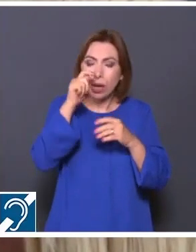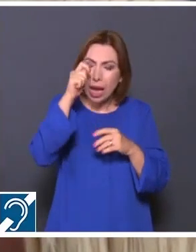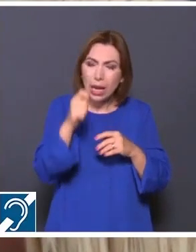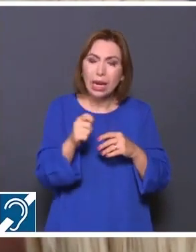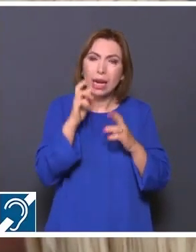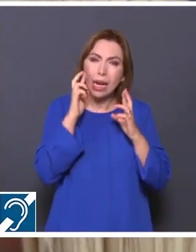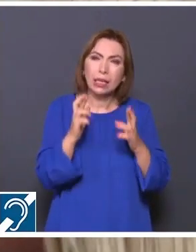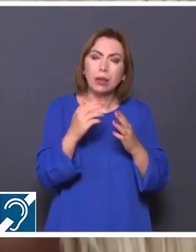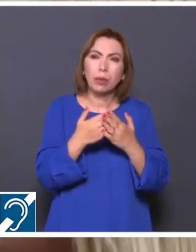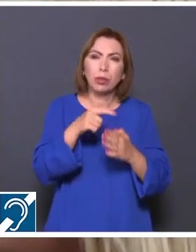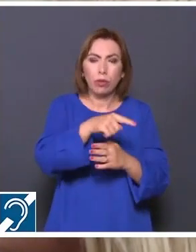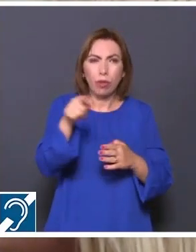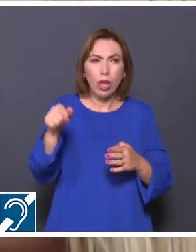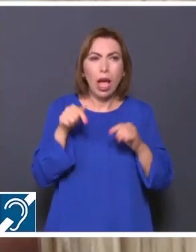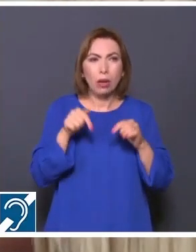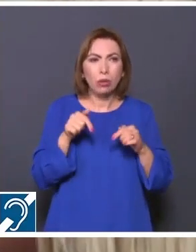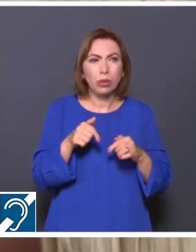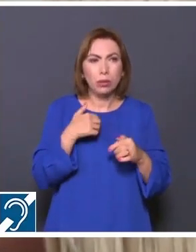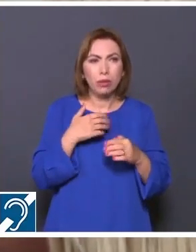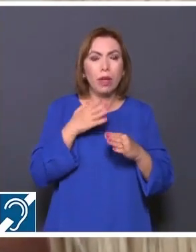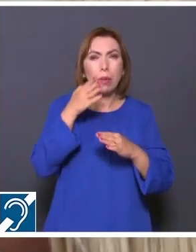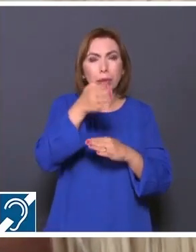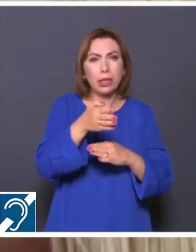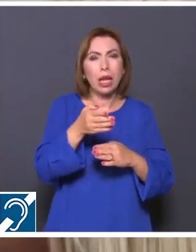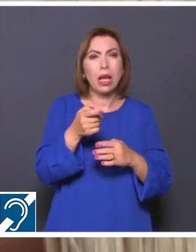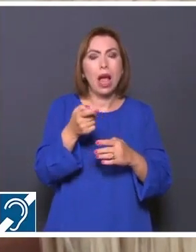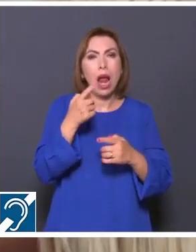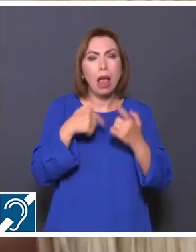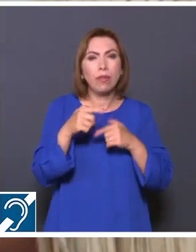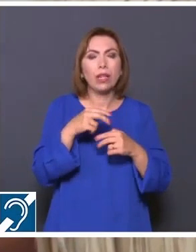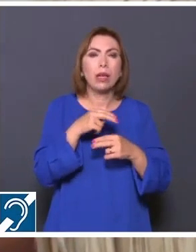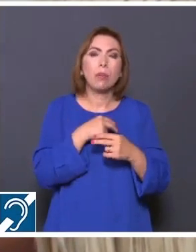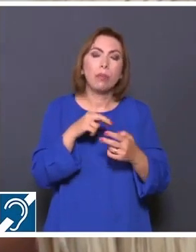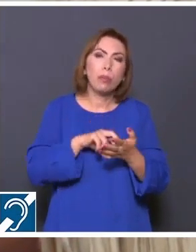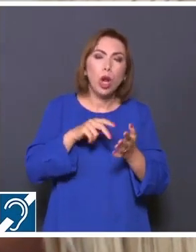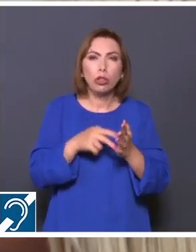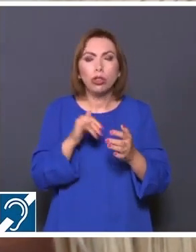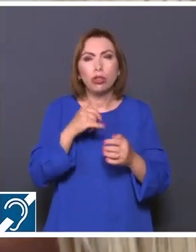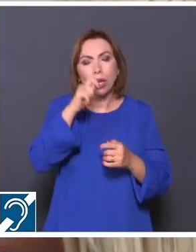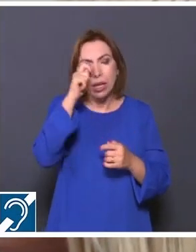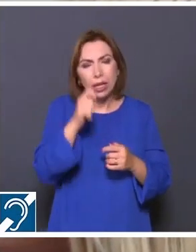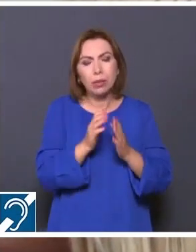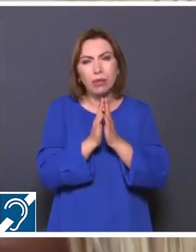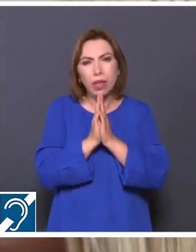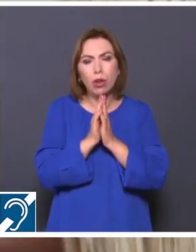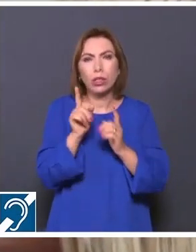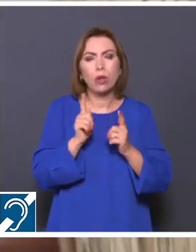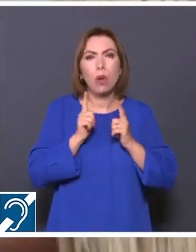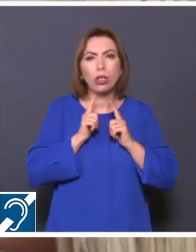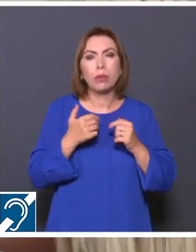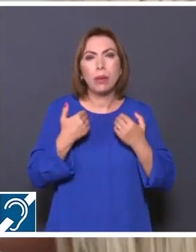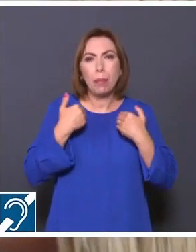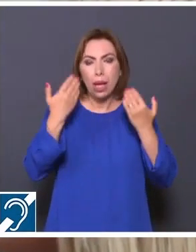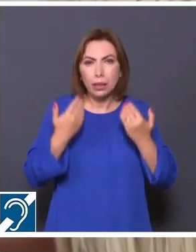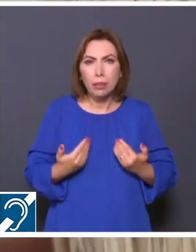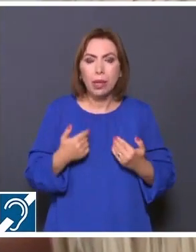respectul pentru dumneavoastră acum acum vom intra în altă în alt fel de proceduri și Cu tot respectul vă rog să nu așteptați din partea mea